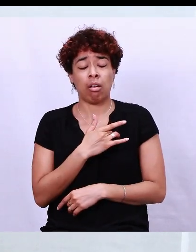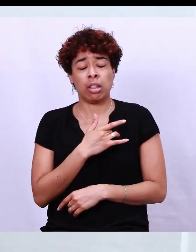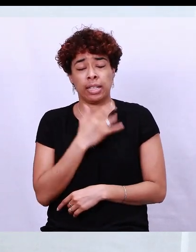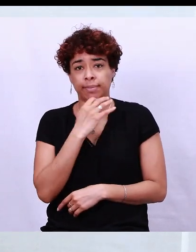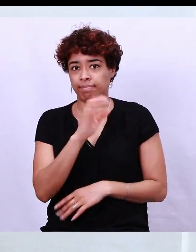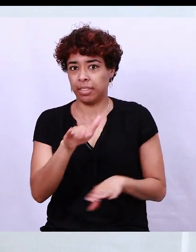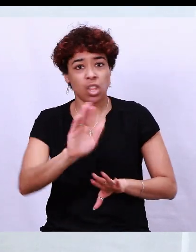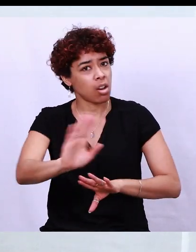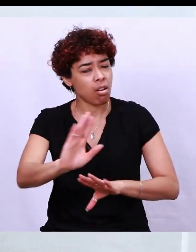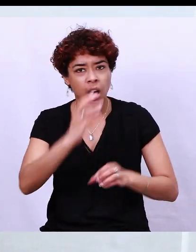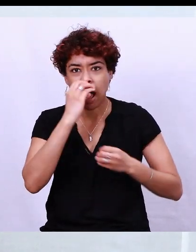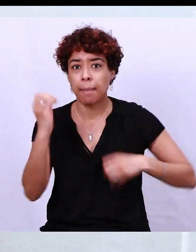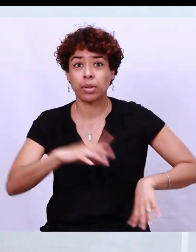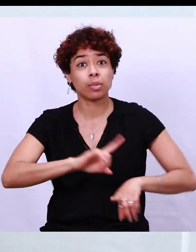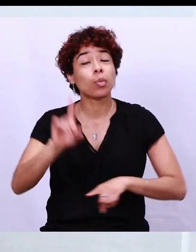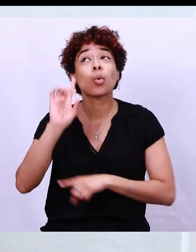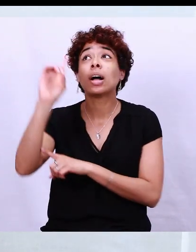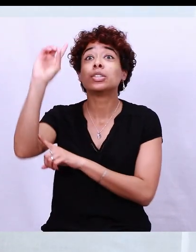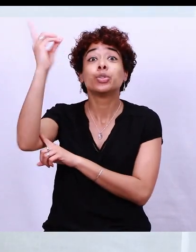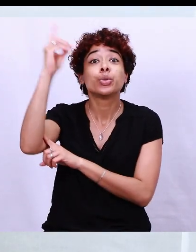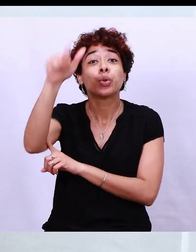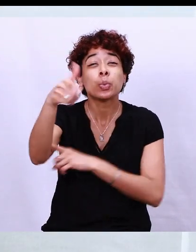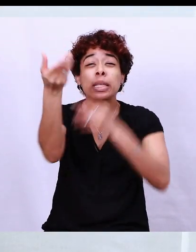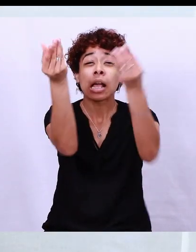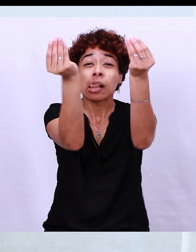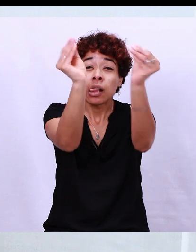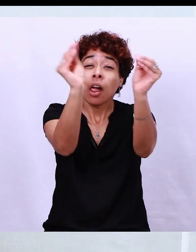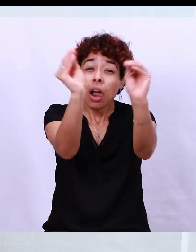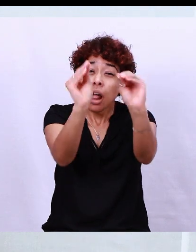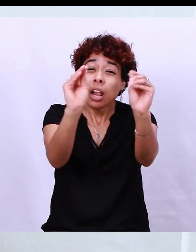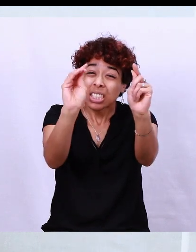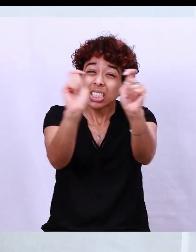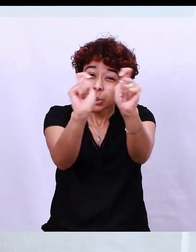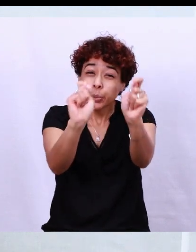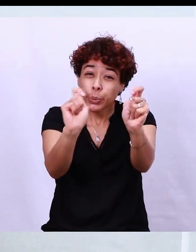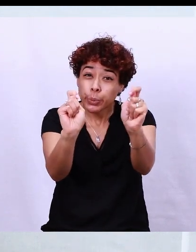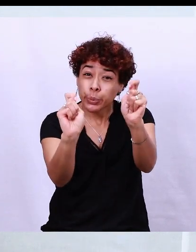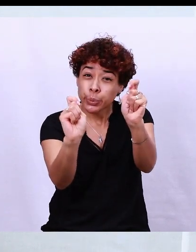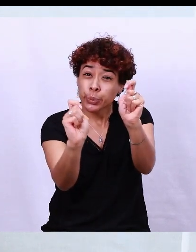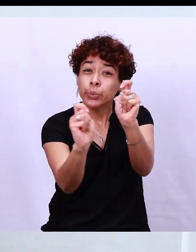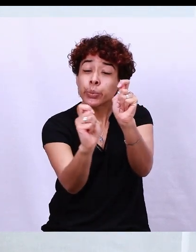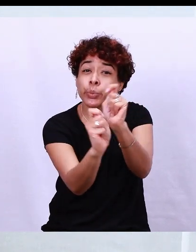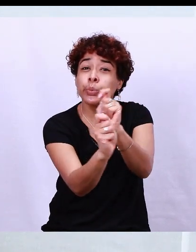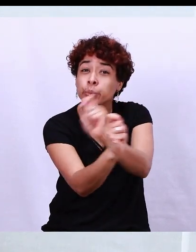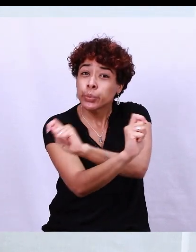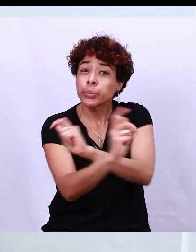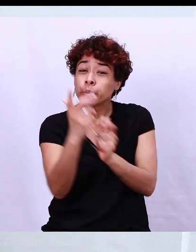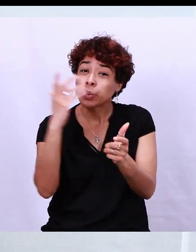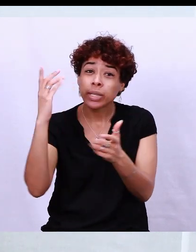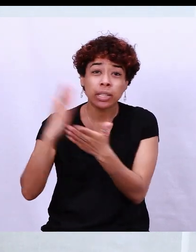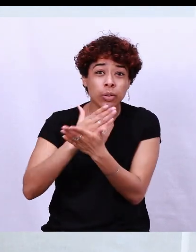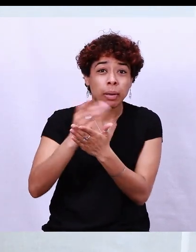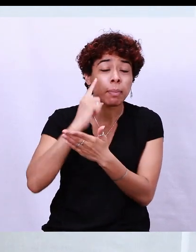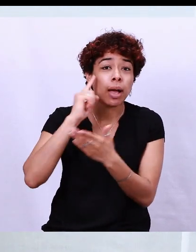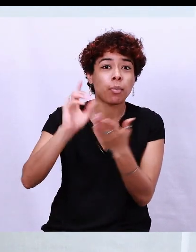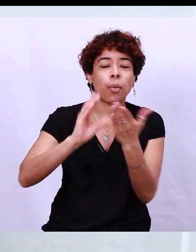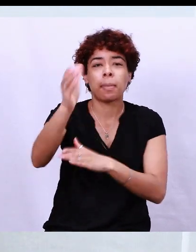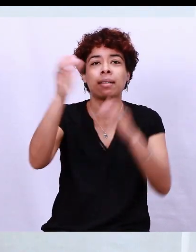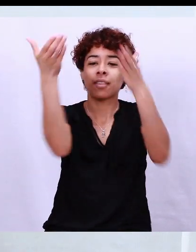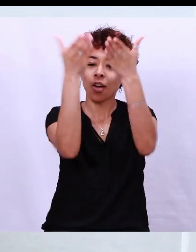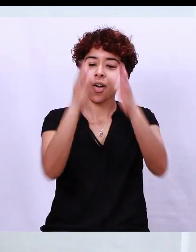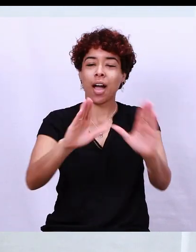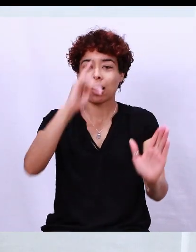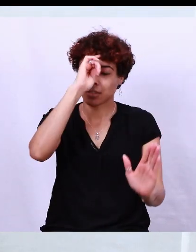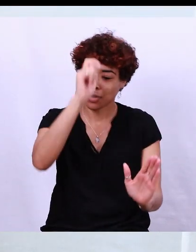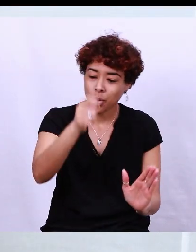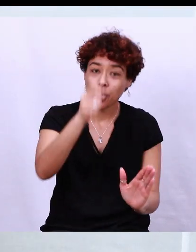N'abandonne pas. Parce que tu es entre les mains du potier et Dieu est en train de te former et de te transformer, de te préparer pour être un vase d'honneur. Et